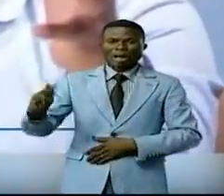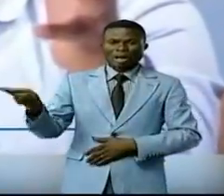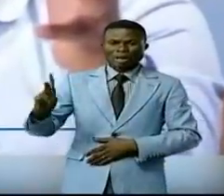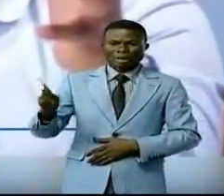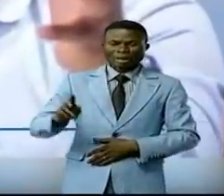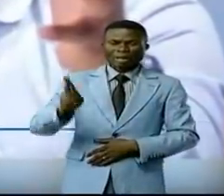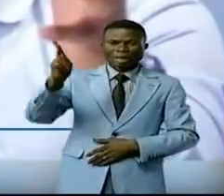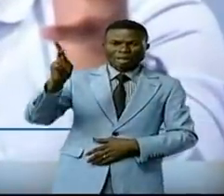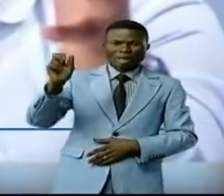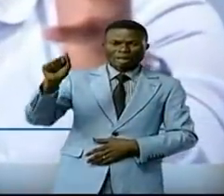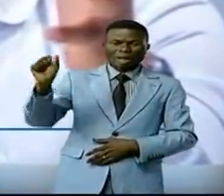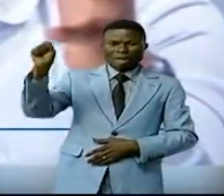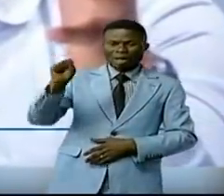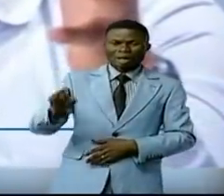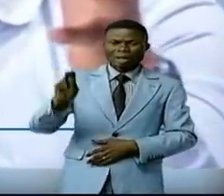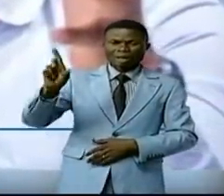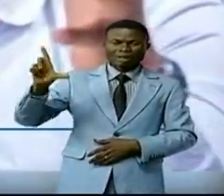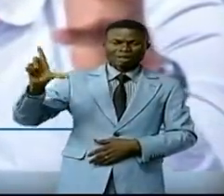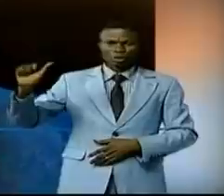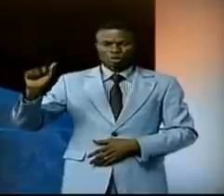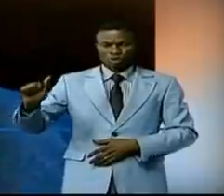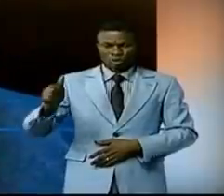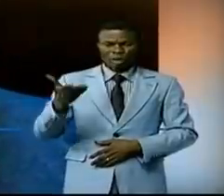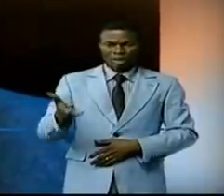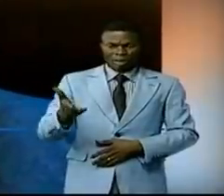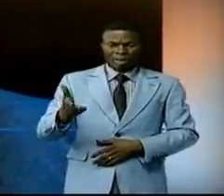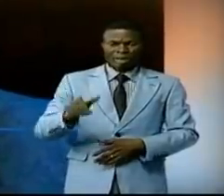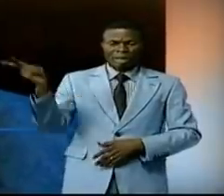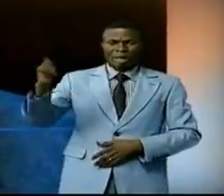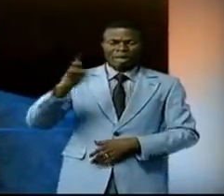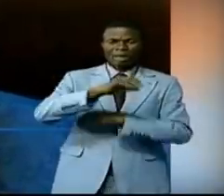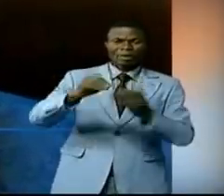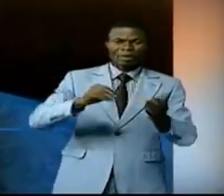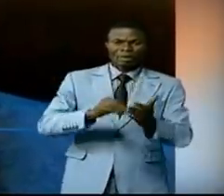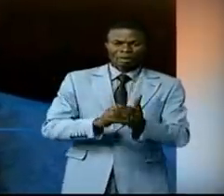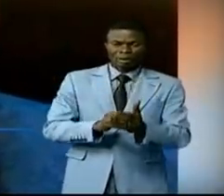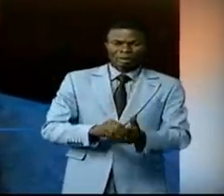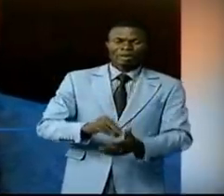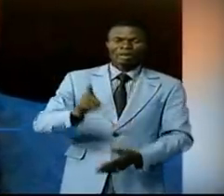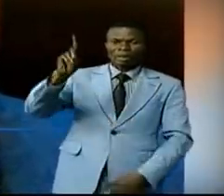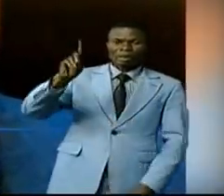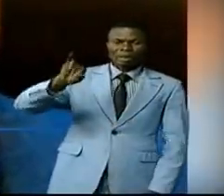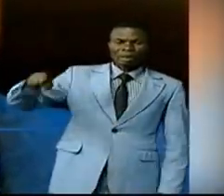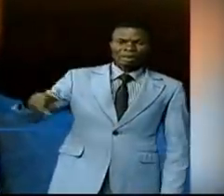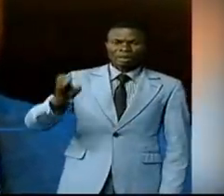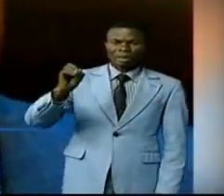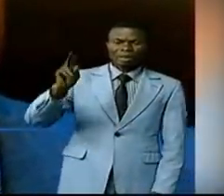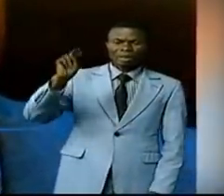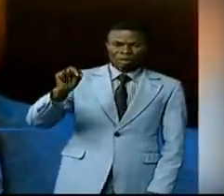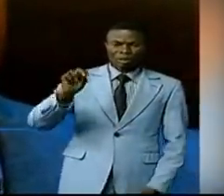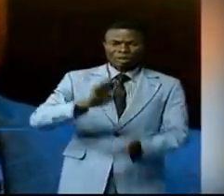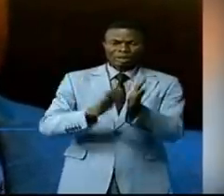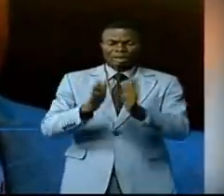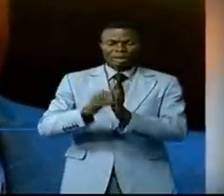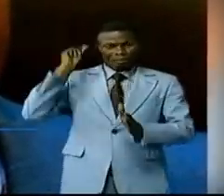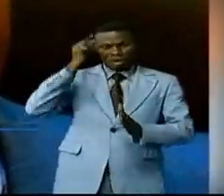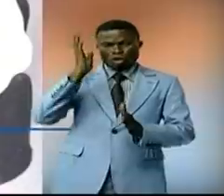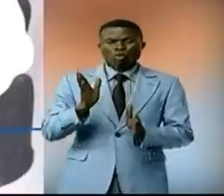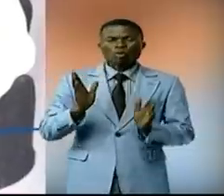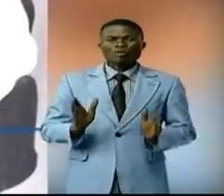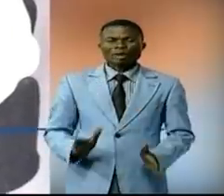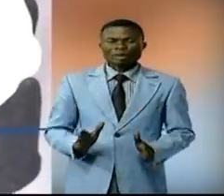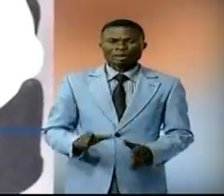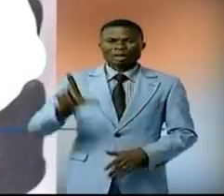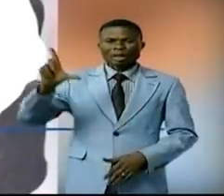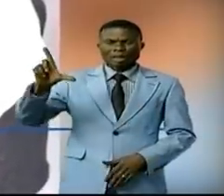sous la gestion de Patrick Mathias Kabeya. Les Kasaï centrales, c'est John Kabeya Chikai qui prend la tête de la province.